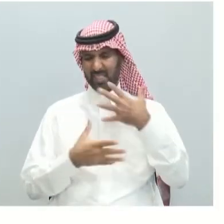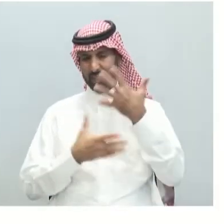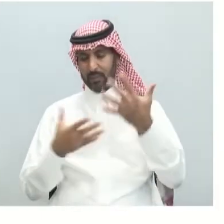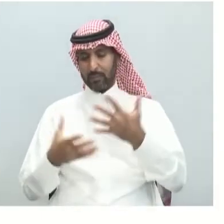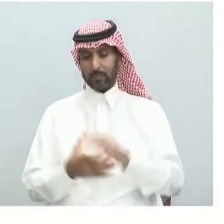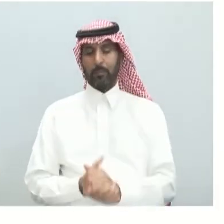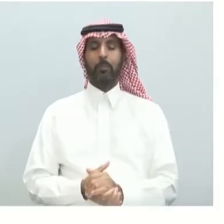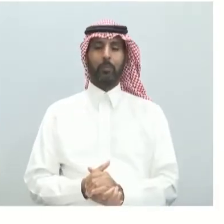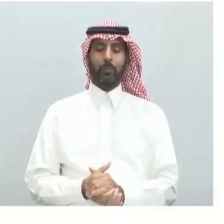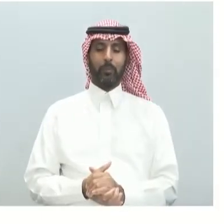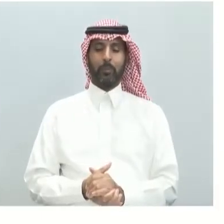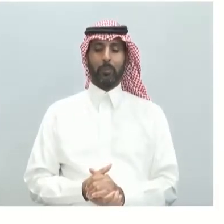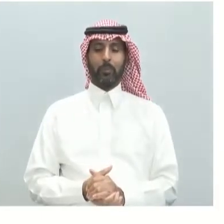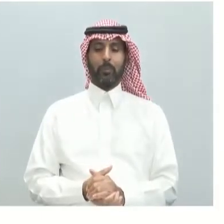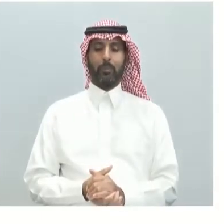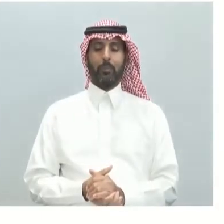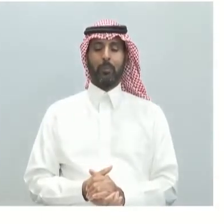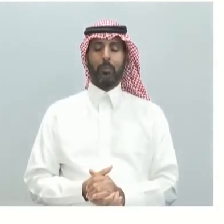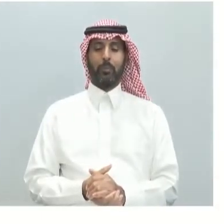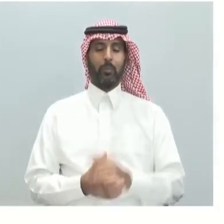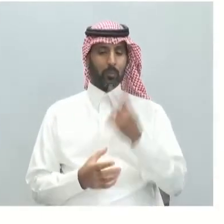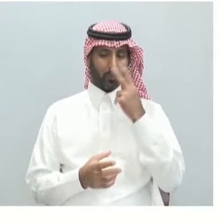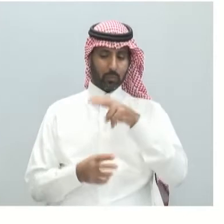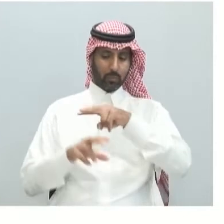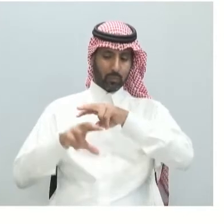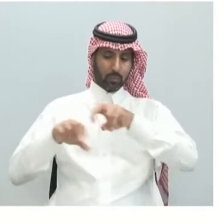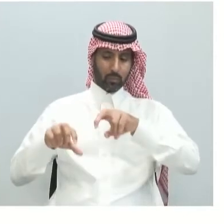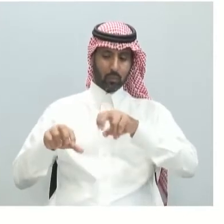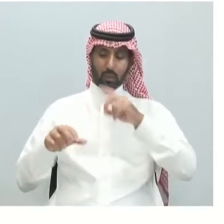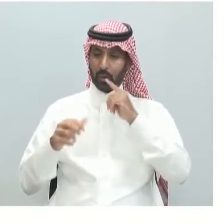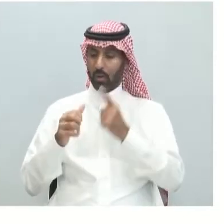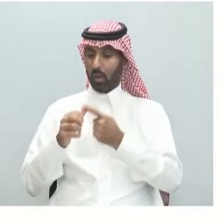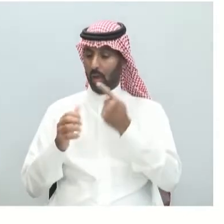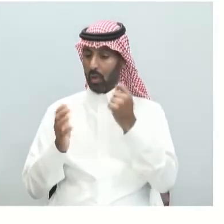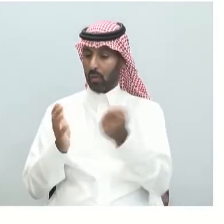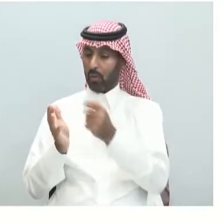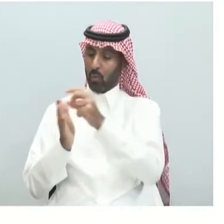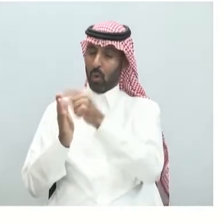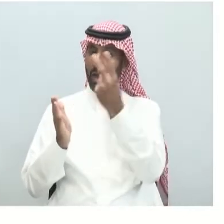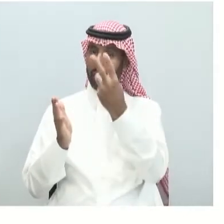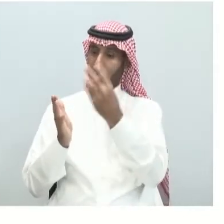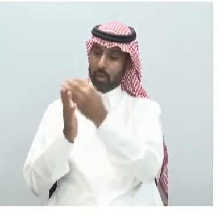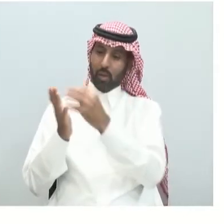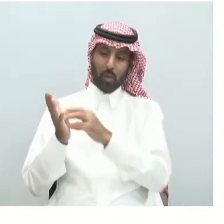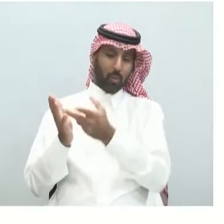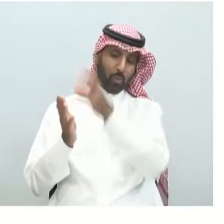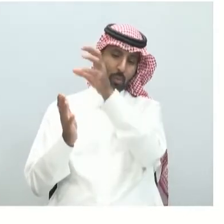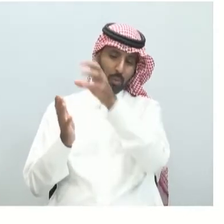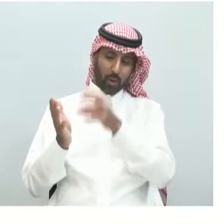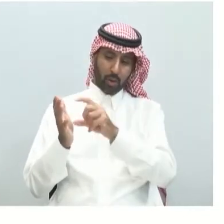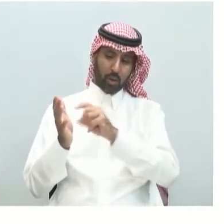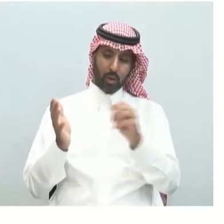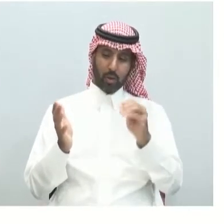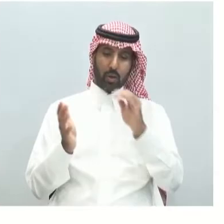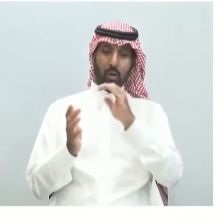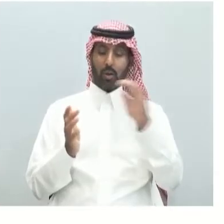الحياه ابحث في الفكره المكتوبه امامها هذه الصوره عن